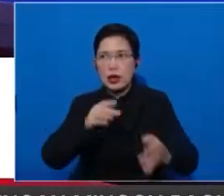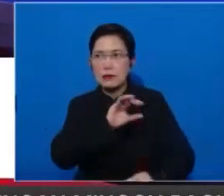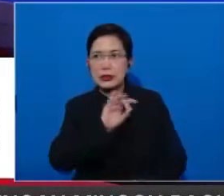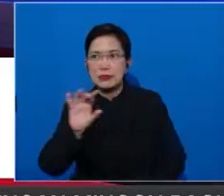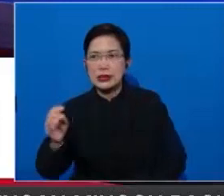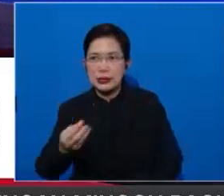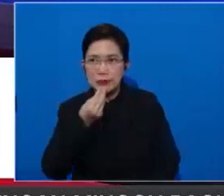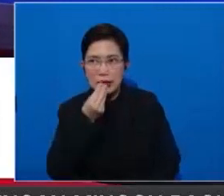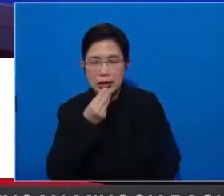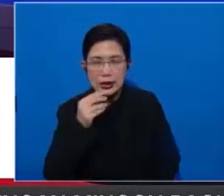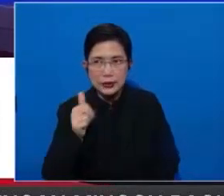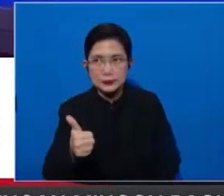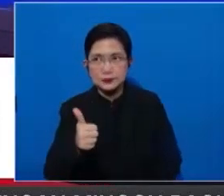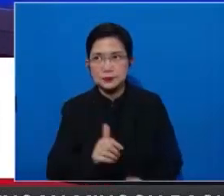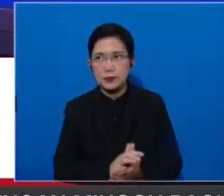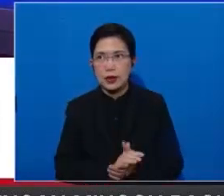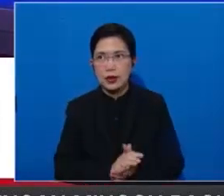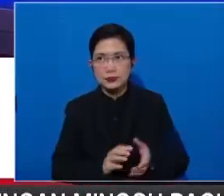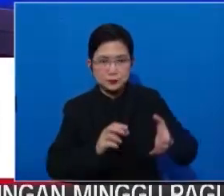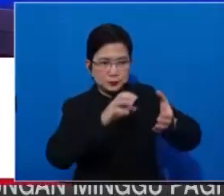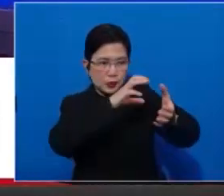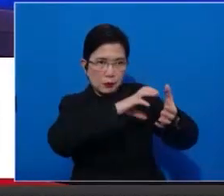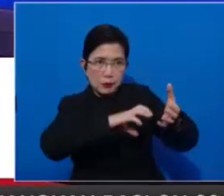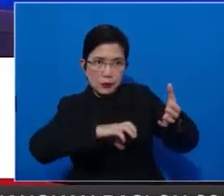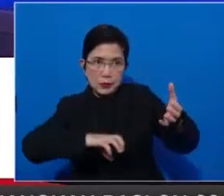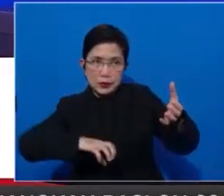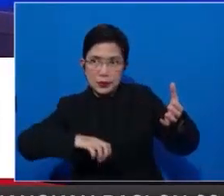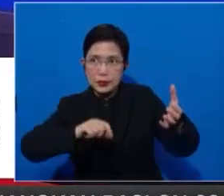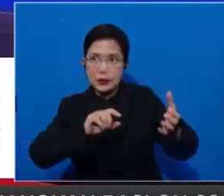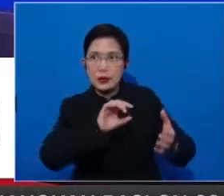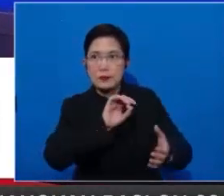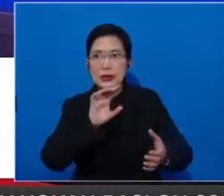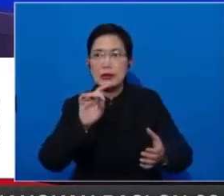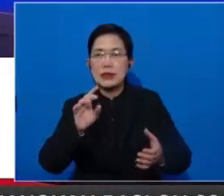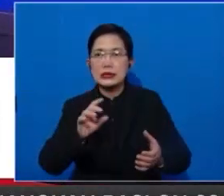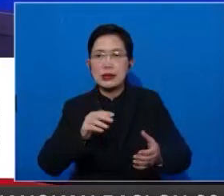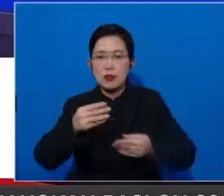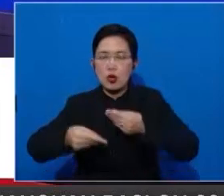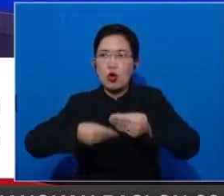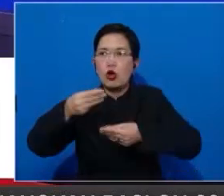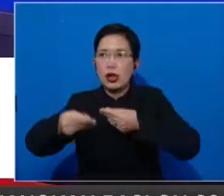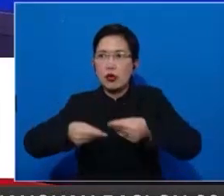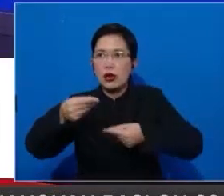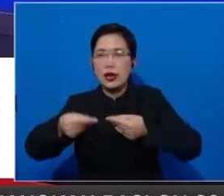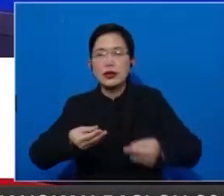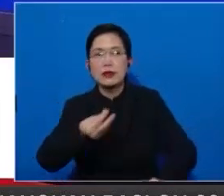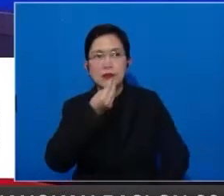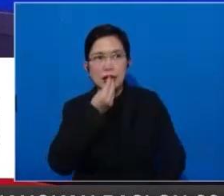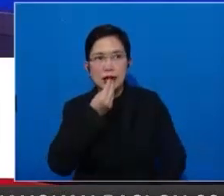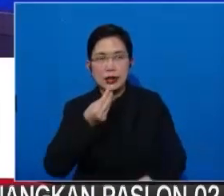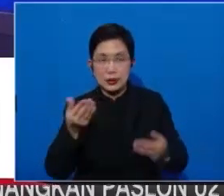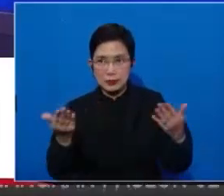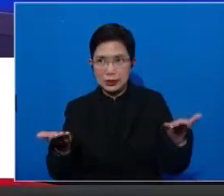unik dan lezat, seperti usus pepaya dan milk ribs pepaya. Dan berikut kami hadirkan keseruan menjadi